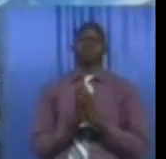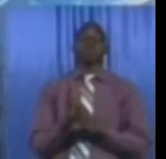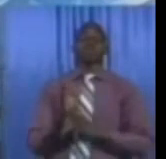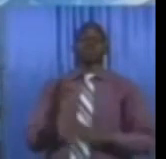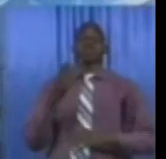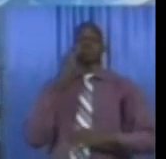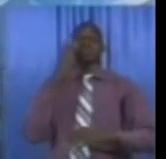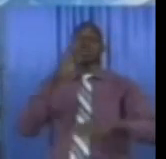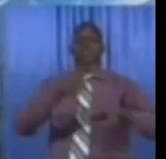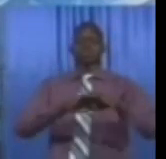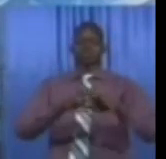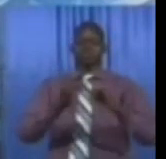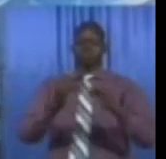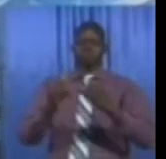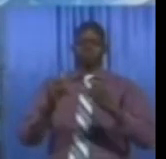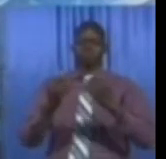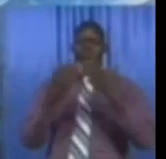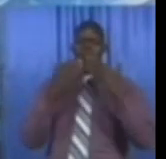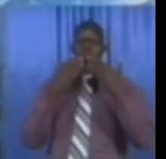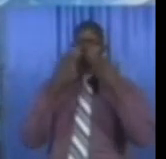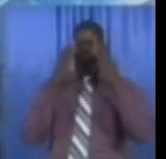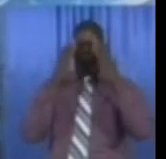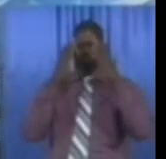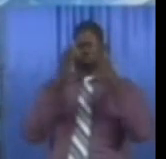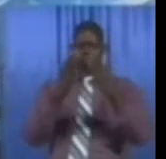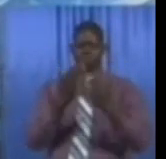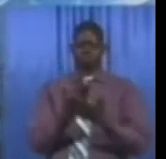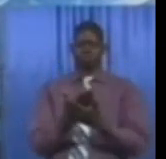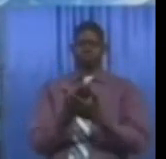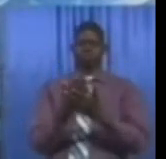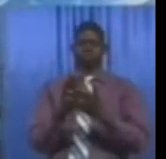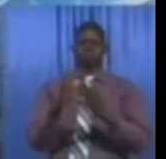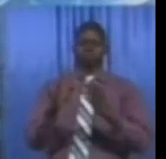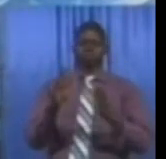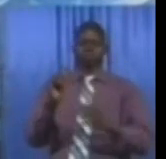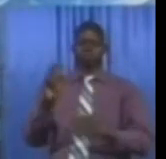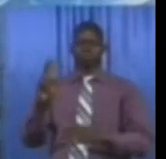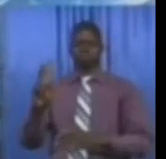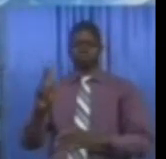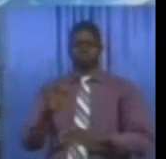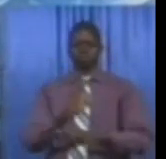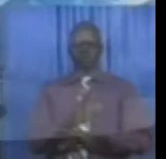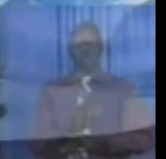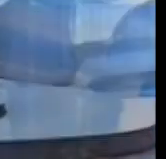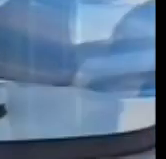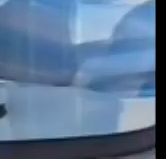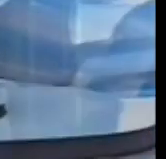fin à cette édition. Merci de l'avoir suivi. Très bonne suite de programme sur la télévision du Burkina.